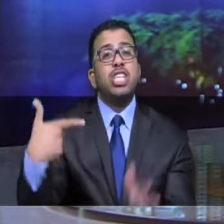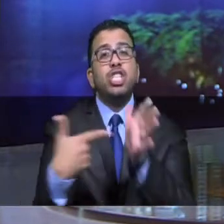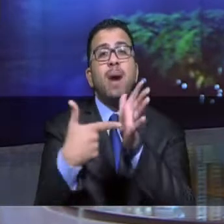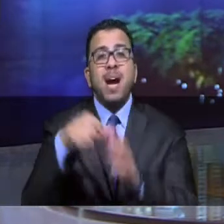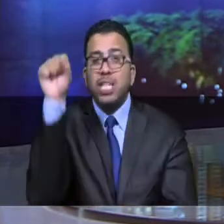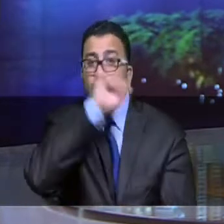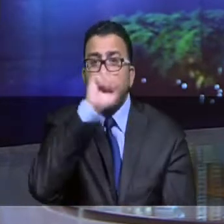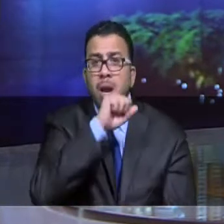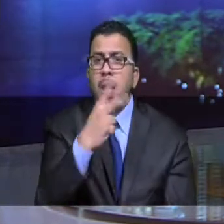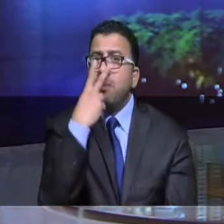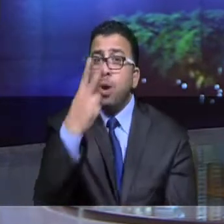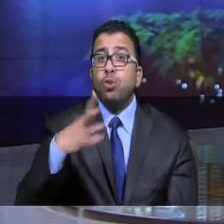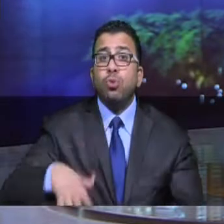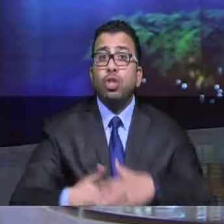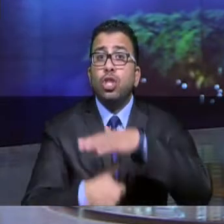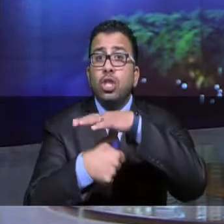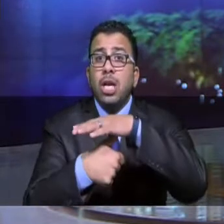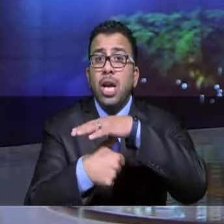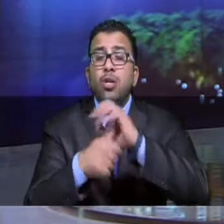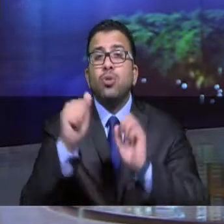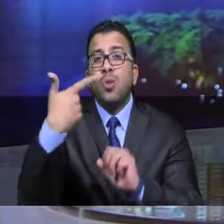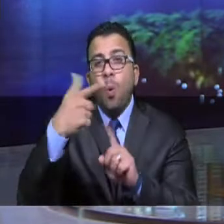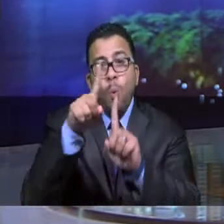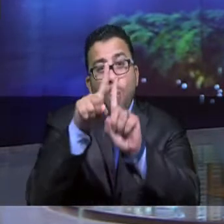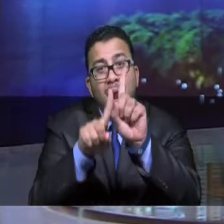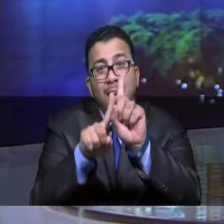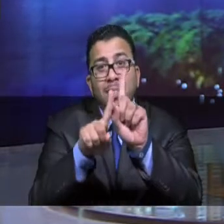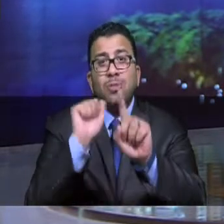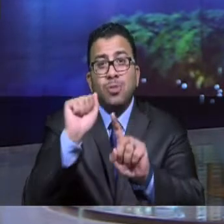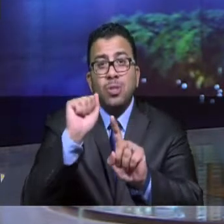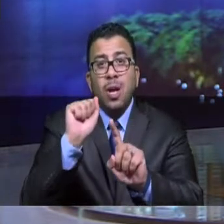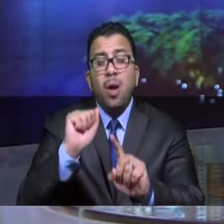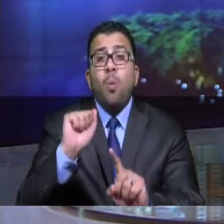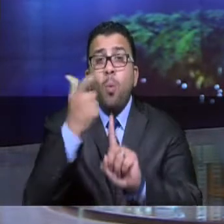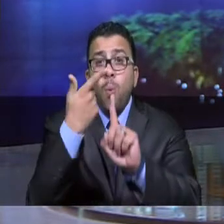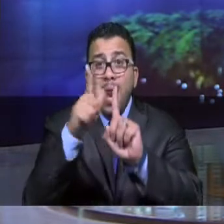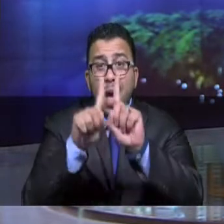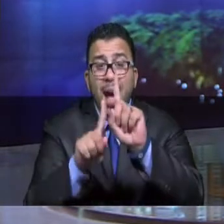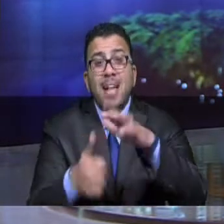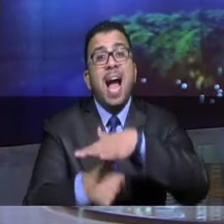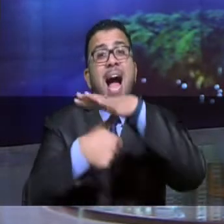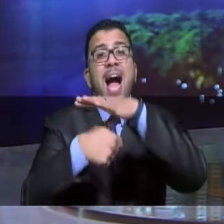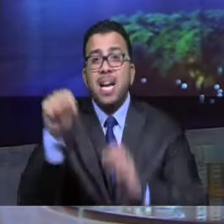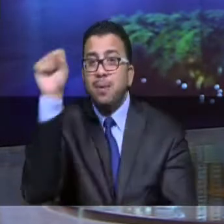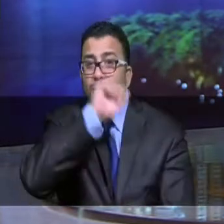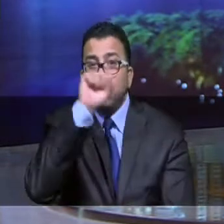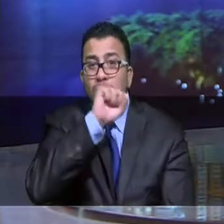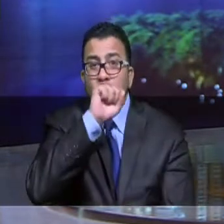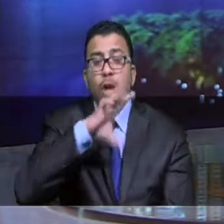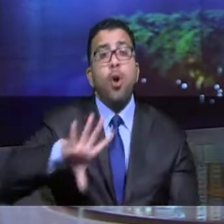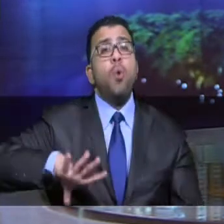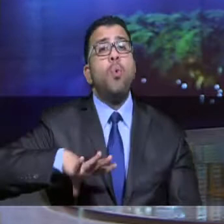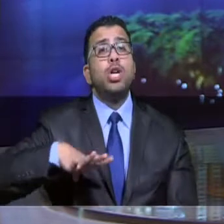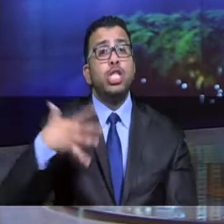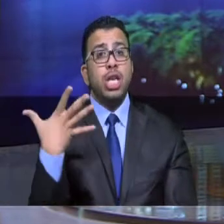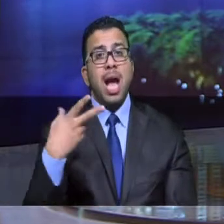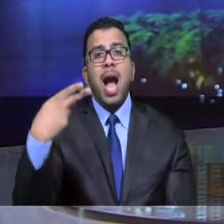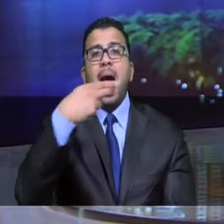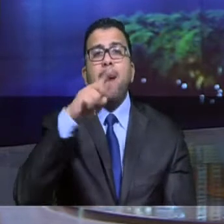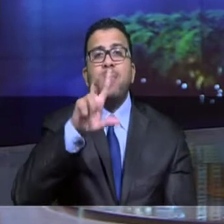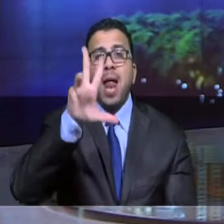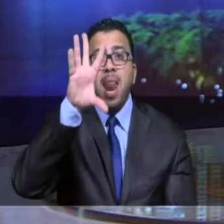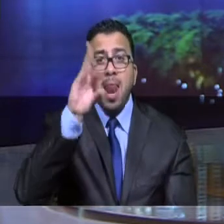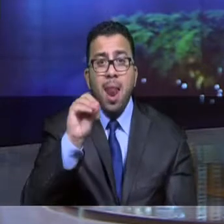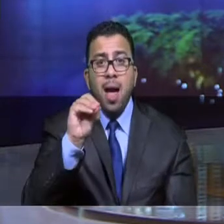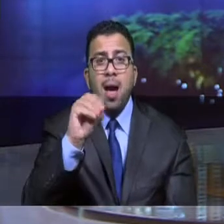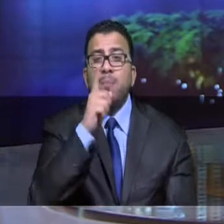رئيس جامعة الشارقة، وبحضور سمو الشيخ سلطان بن محمد بن سلطان القاسمي ولي العهد نائب حاكم الشارقة، وسمو الشيخ